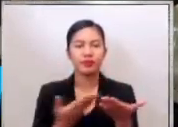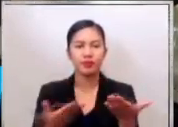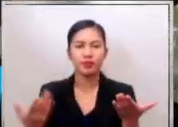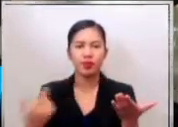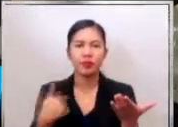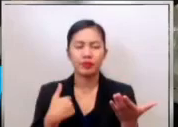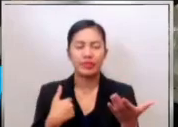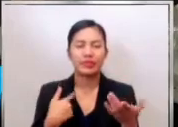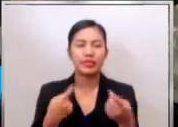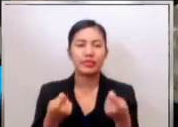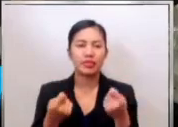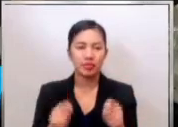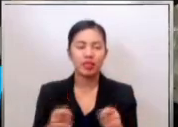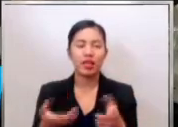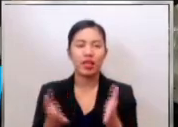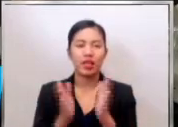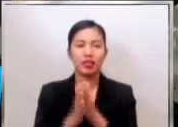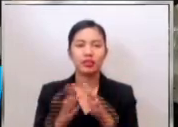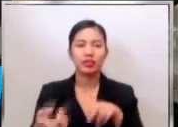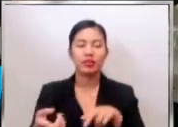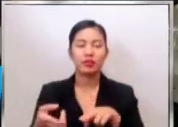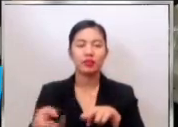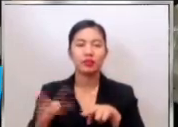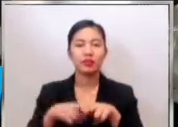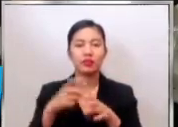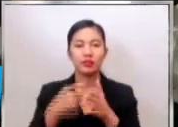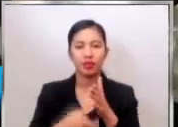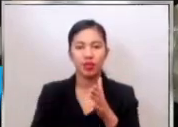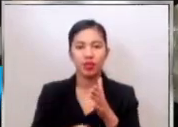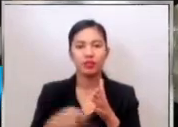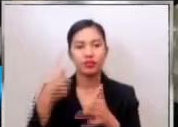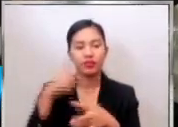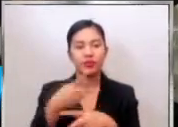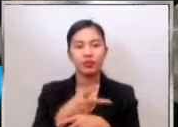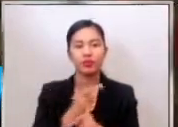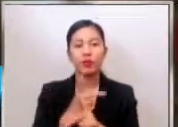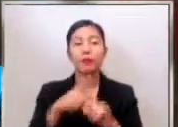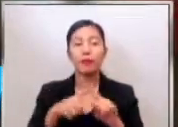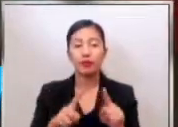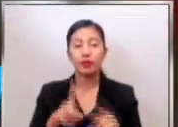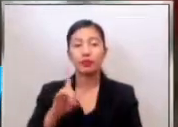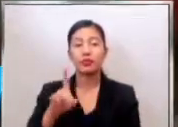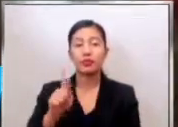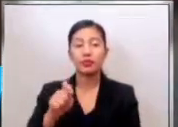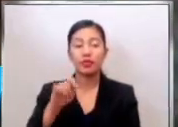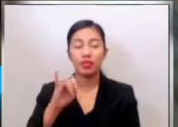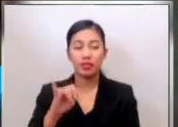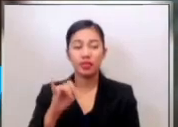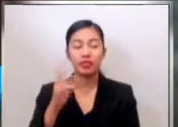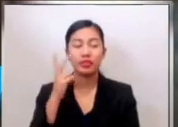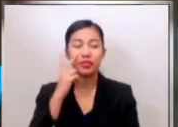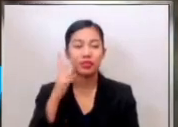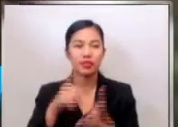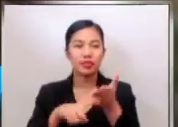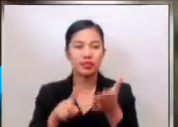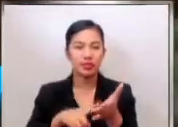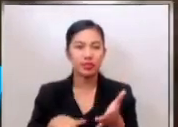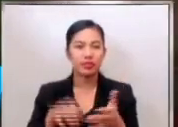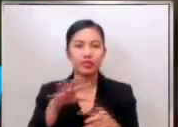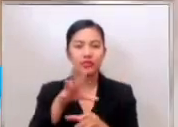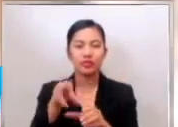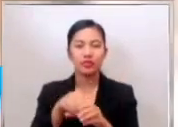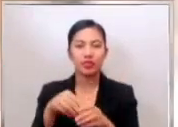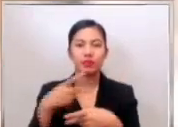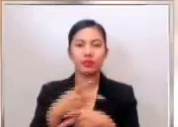dagdag presyo sa kanilang mga produkto, pero pag-aaralan pa raw ito ng DTI. Kabilang sa mga produktong nakaambang magtaas